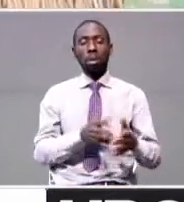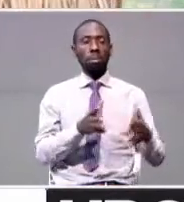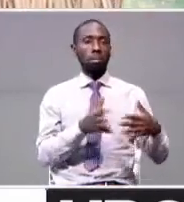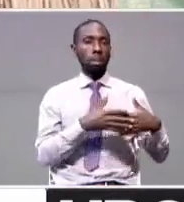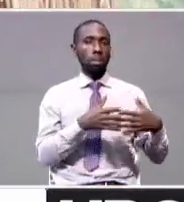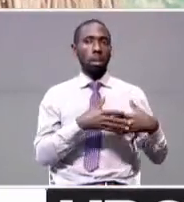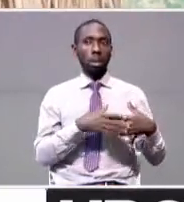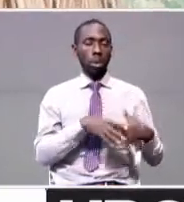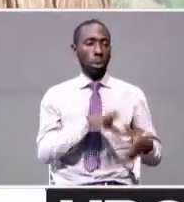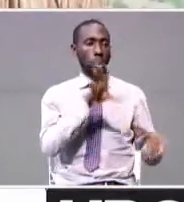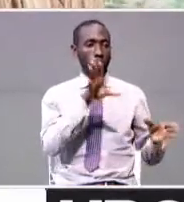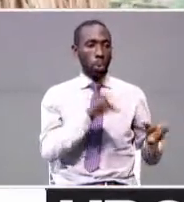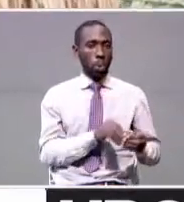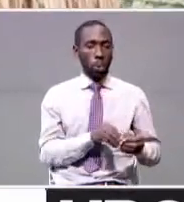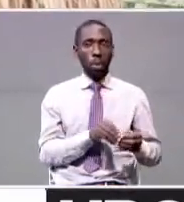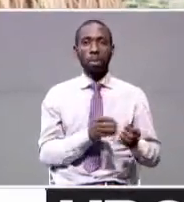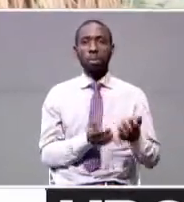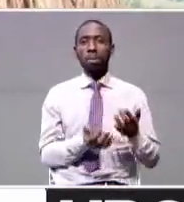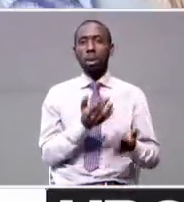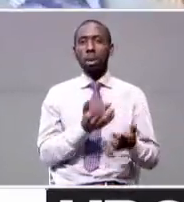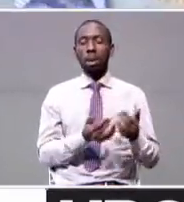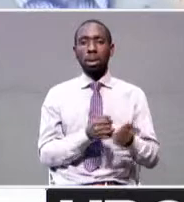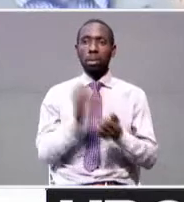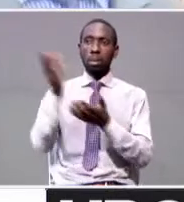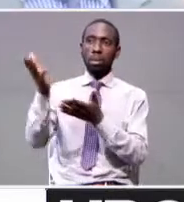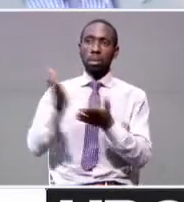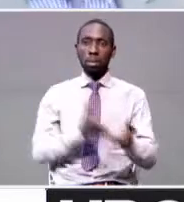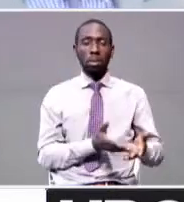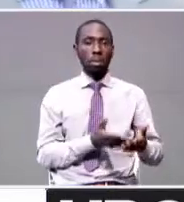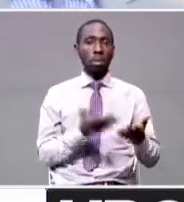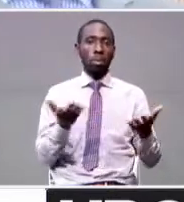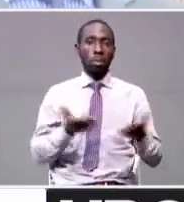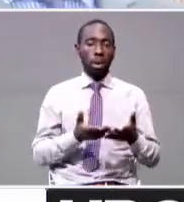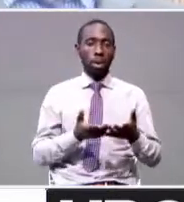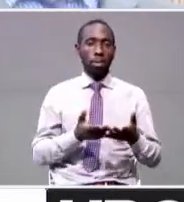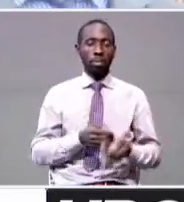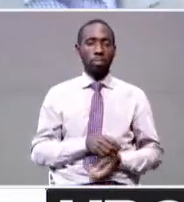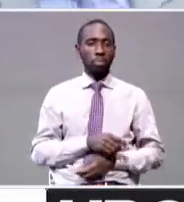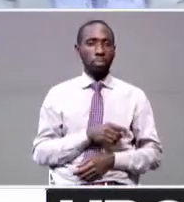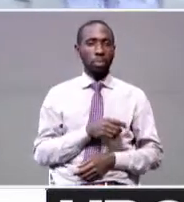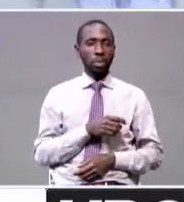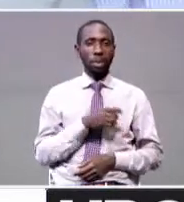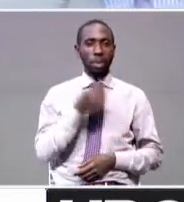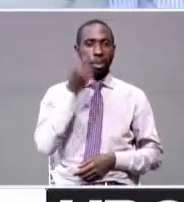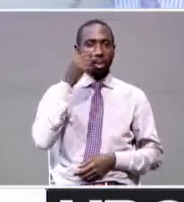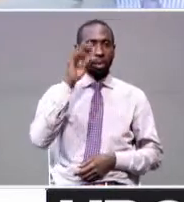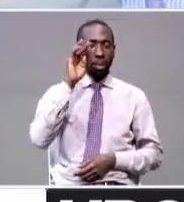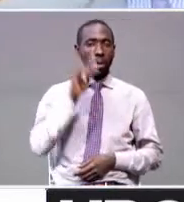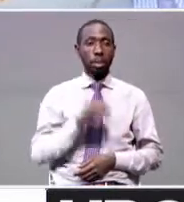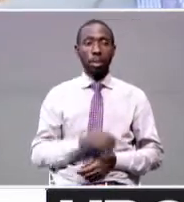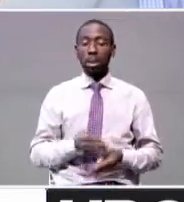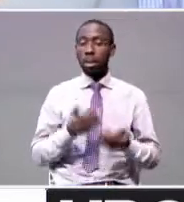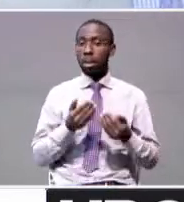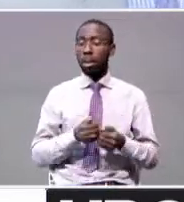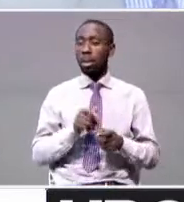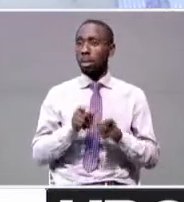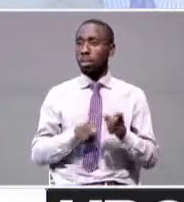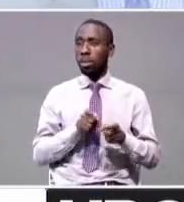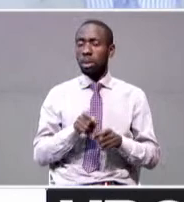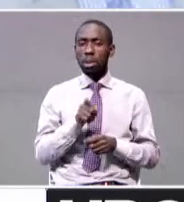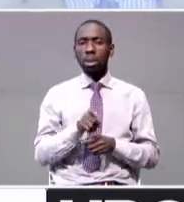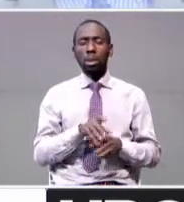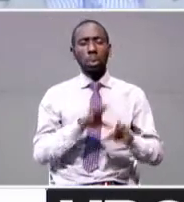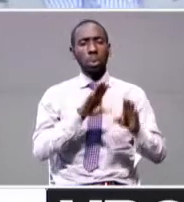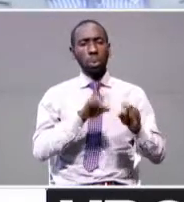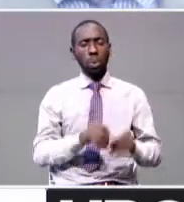eby'omulembe nga byabaweebwa okuva mu ggwanga lya Japan. Wabaddewo okubangula abali wano ku kozesa y'ebyuma ebizikiriza omuliro. Eyo